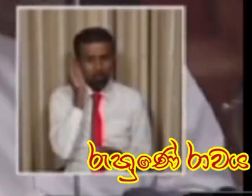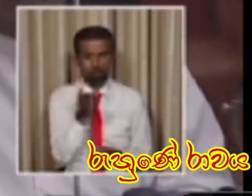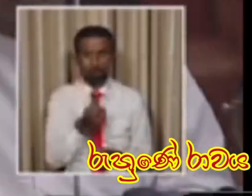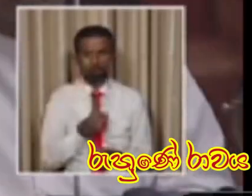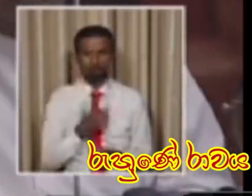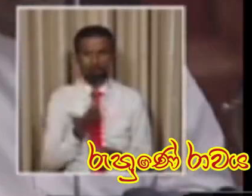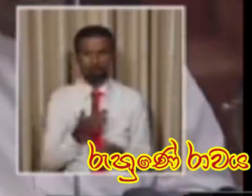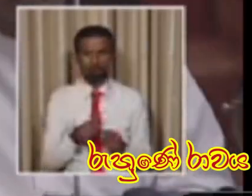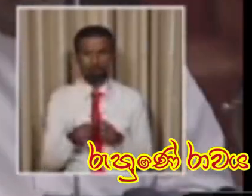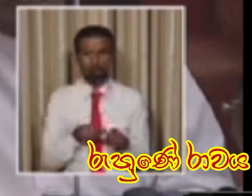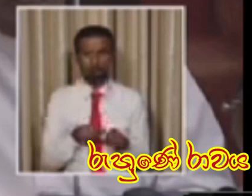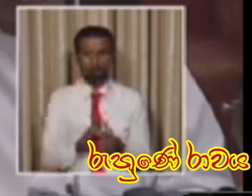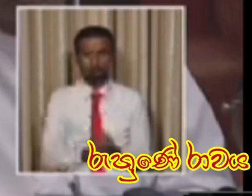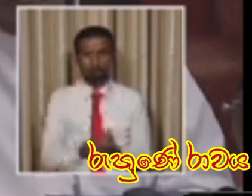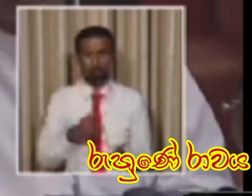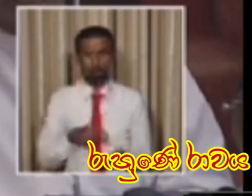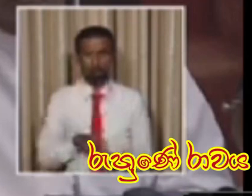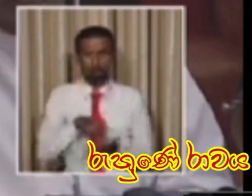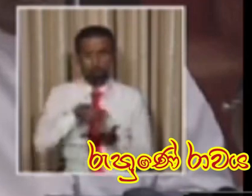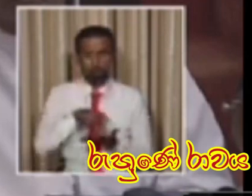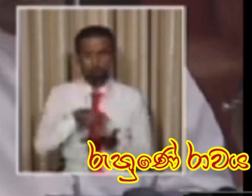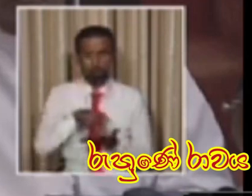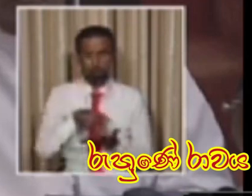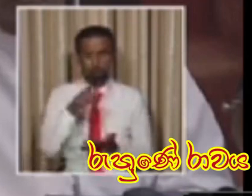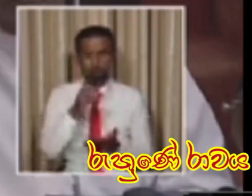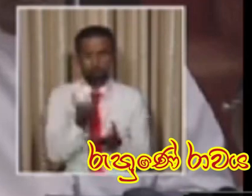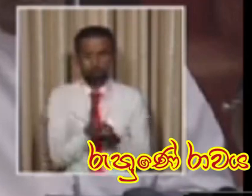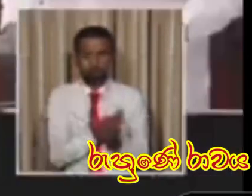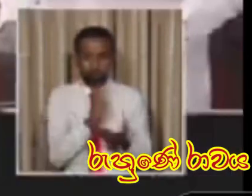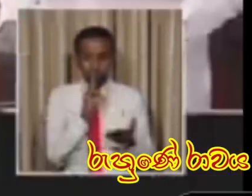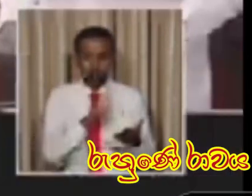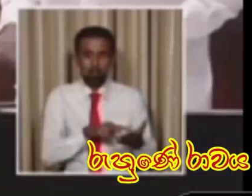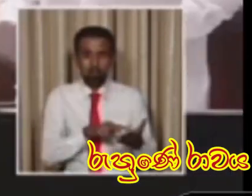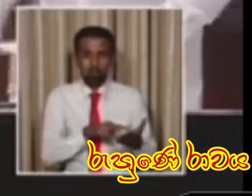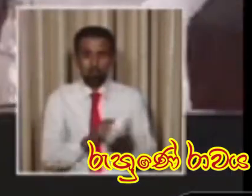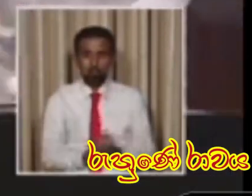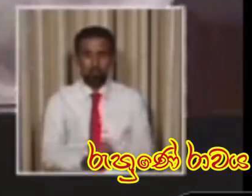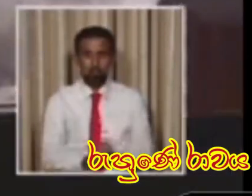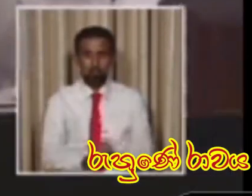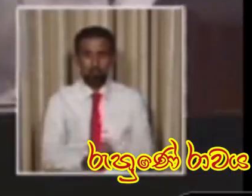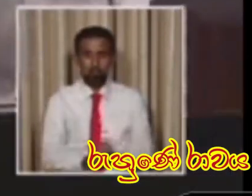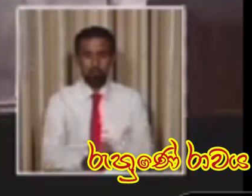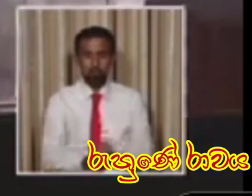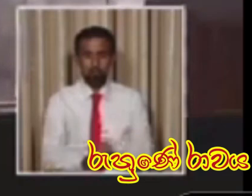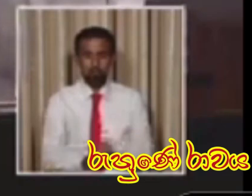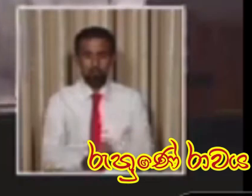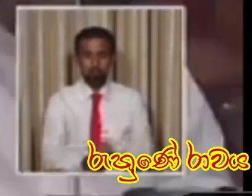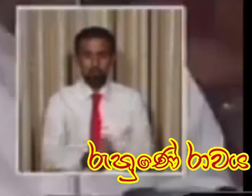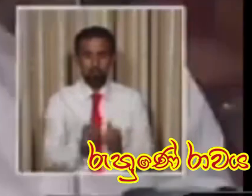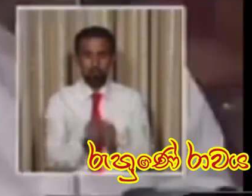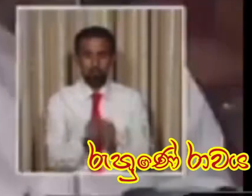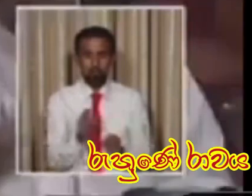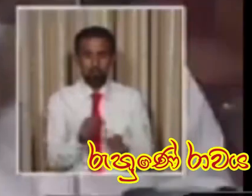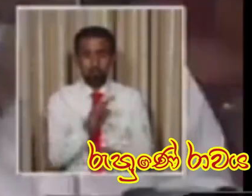යන්නේ? මන් නැගිට්ටාම ඔබතුමා අපේ සේව ෆයිල් එක තියා බලන්න. නේ නෑ, එහෙම එකක් නෑ. මෙතනින් සේවකයෝ 23000ක්